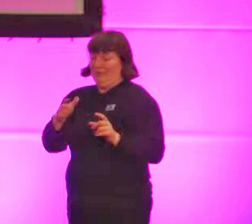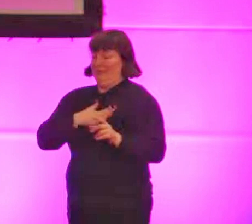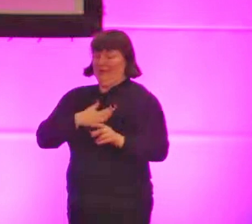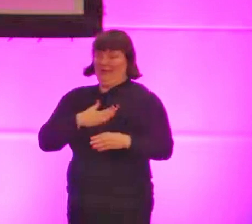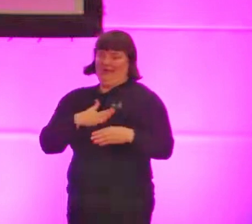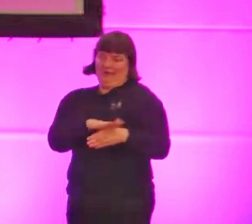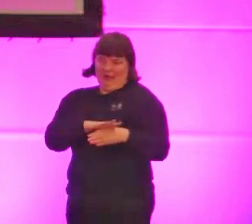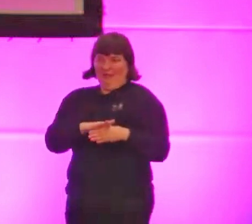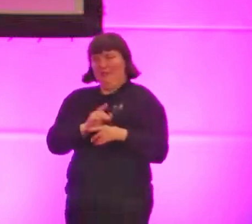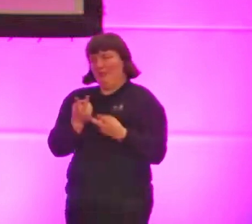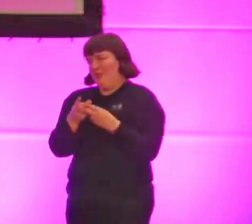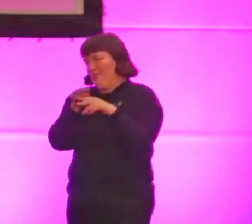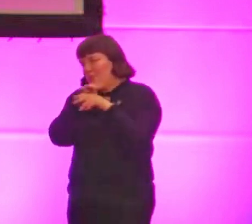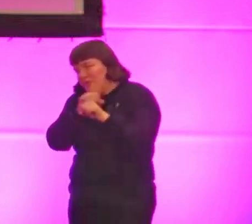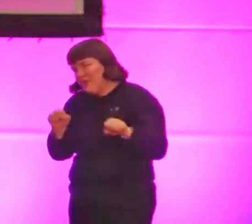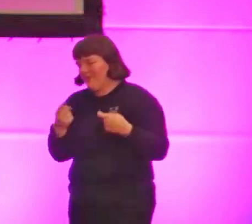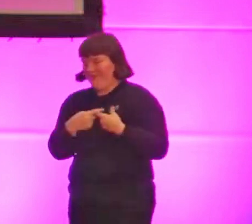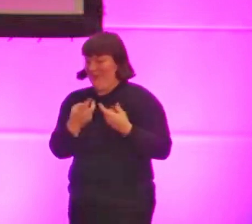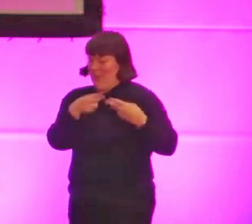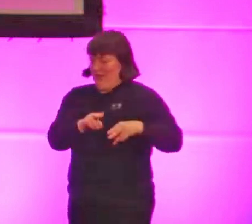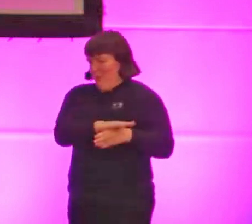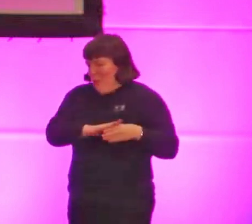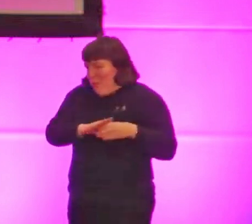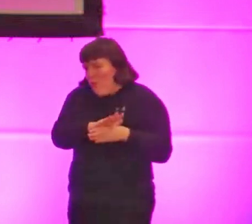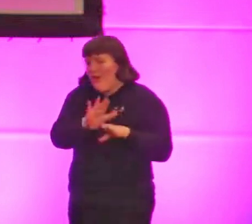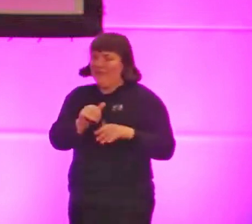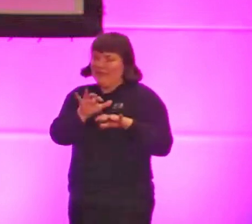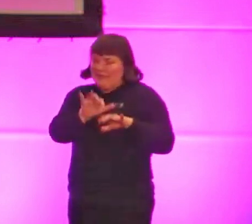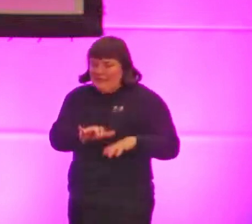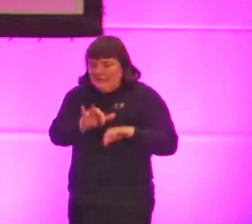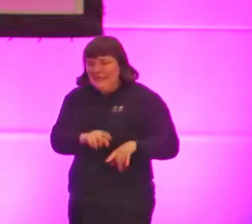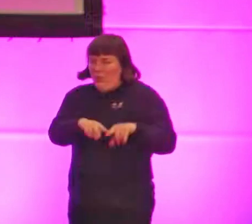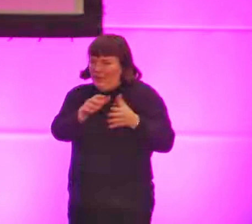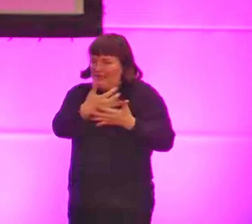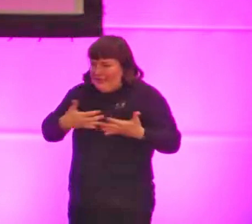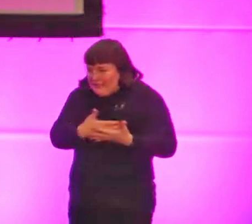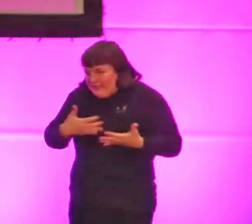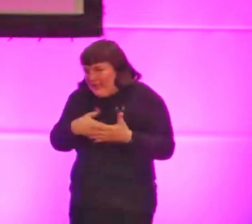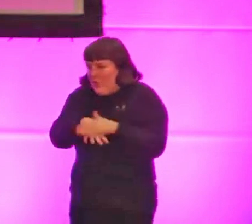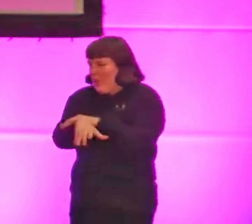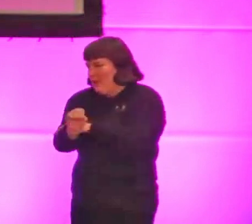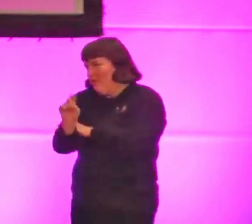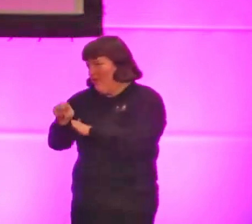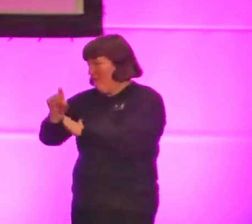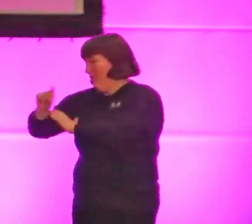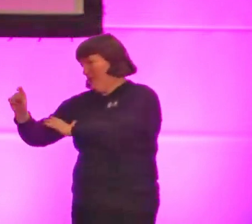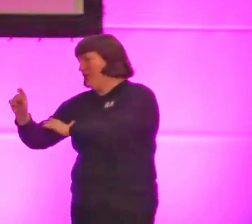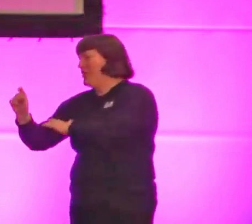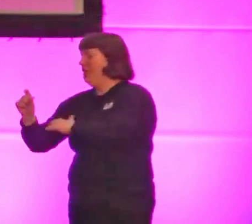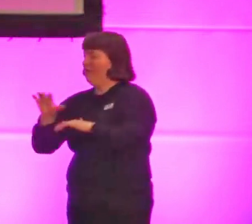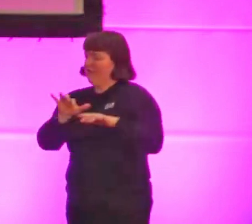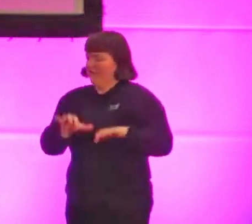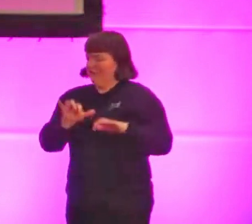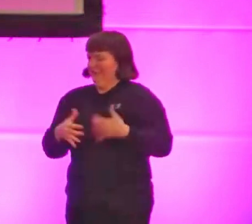det vill säga professorer inom juridik som har skrivit olika inlagor och underlag för företaget kring varför det